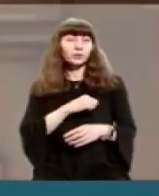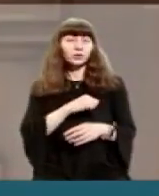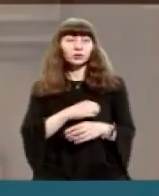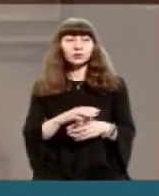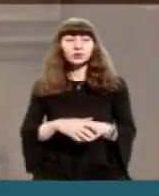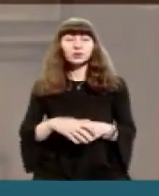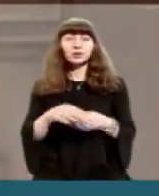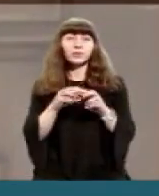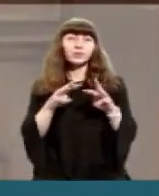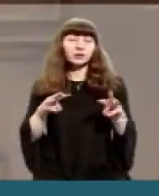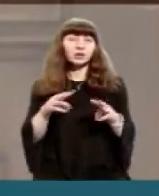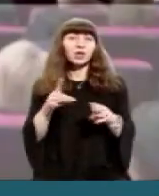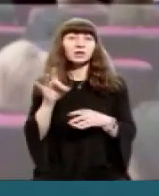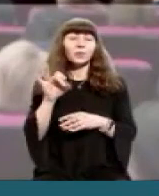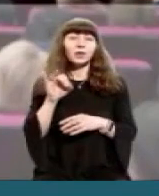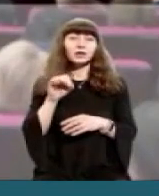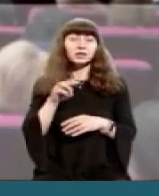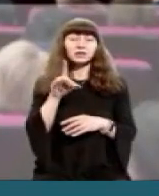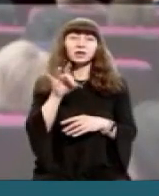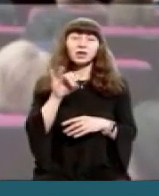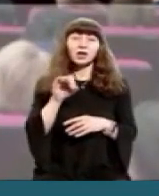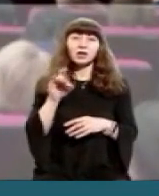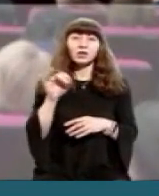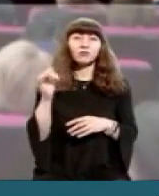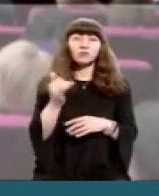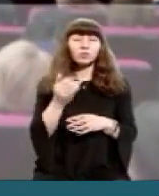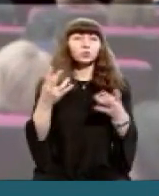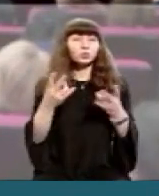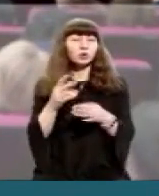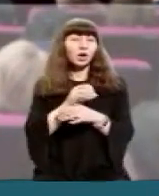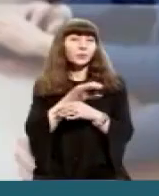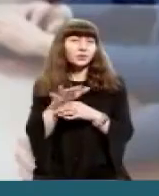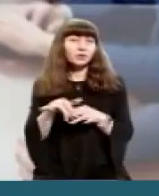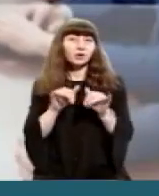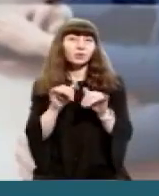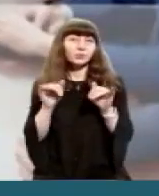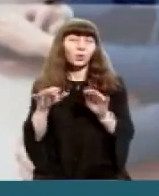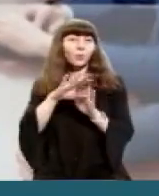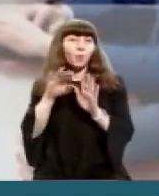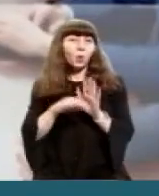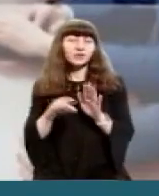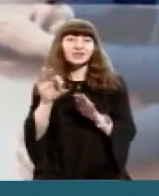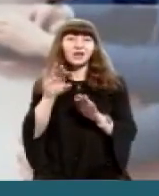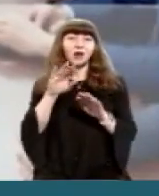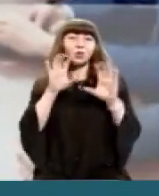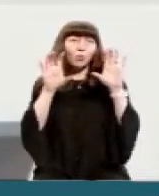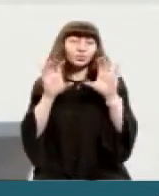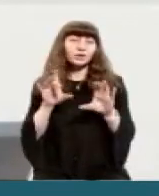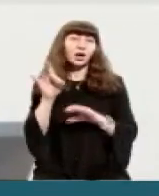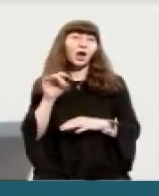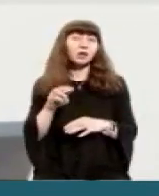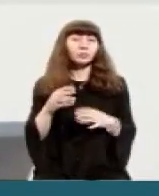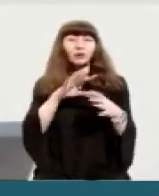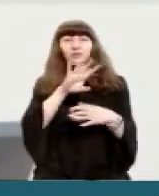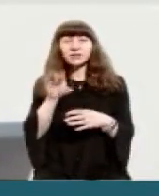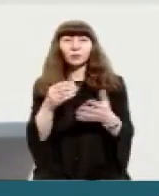отметил, что новому руководителю Азамату Ескараеву и сотрудникам ведомства нужно обеспечить разработку подзаконных актов по всем принятым недавно